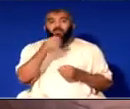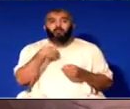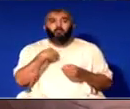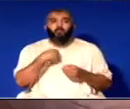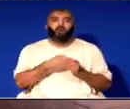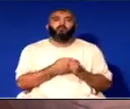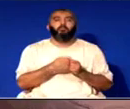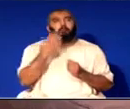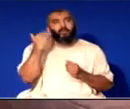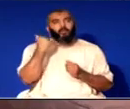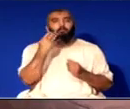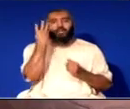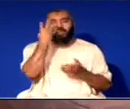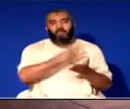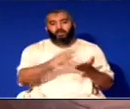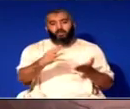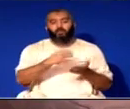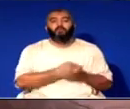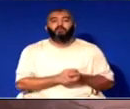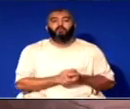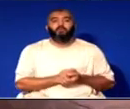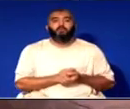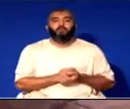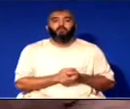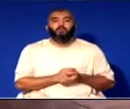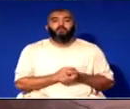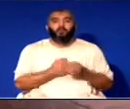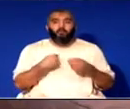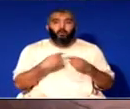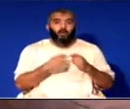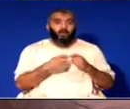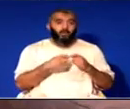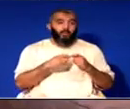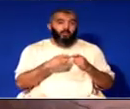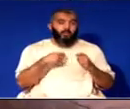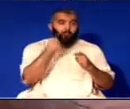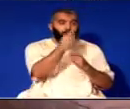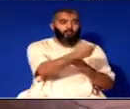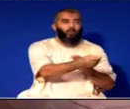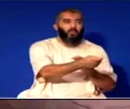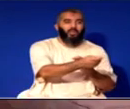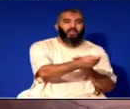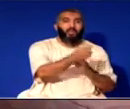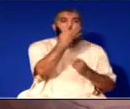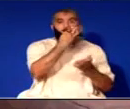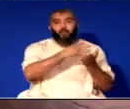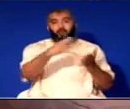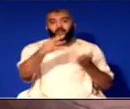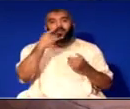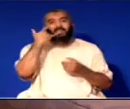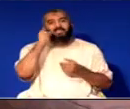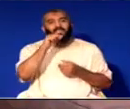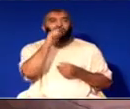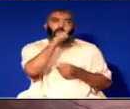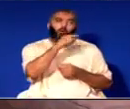هذو ربع ملايين، شوف يا بنتي يقول لك مثلا يا بنتي هاكي ربع ملايين، إذا ربي قدرك ورديتهم لي وأنا